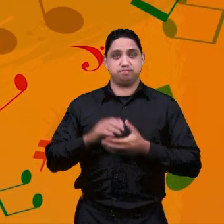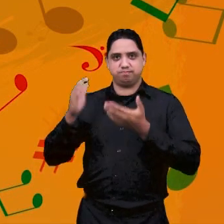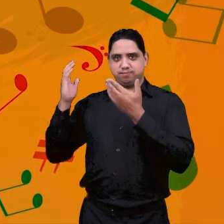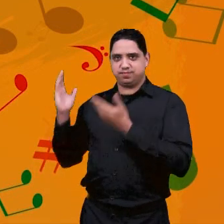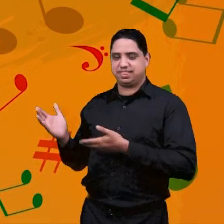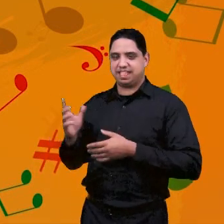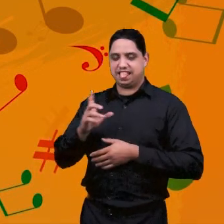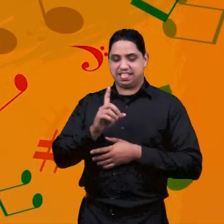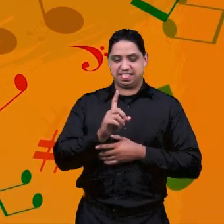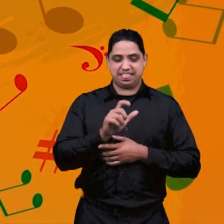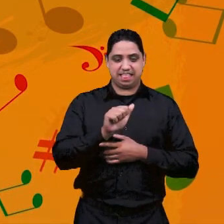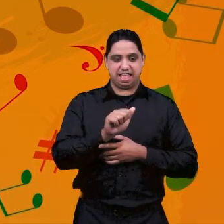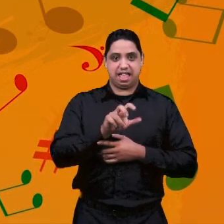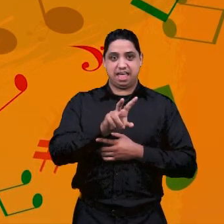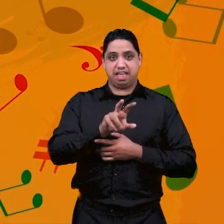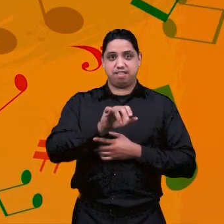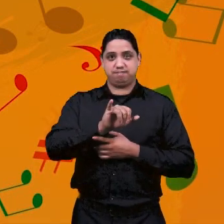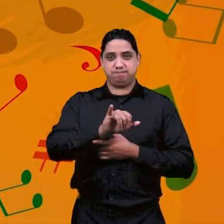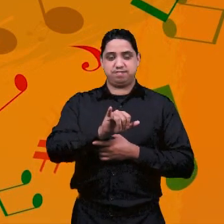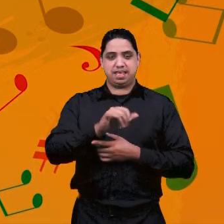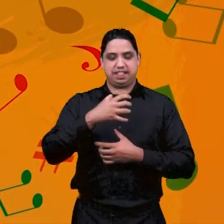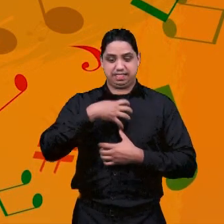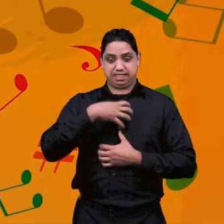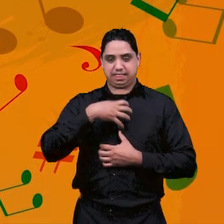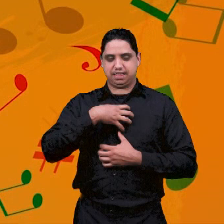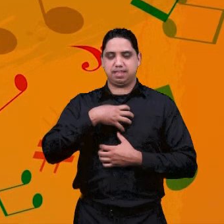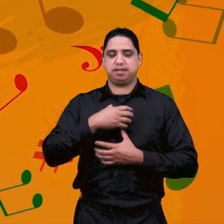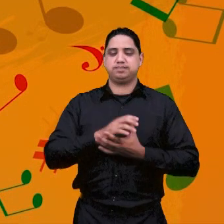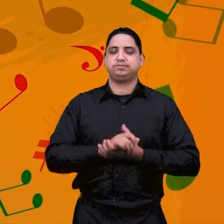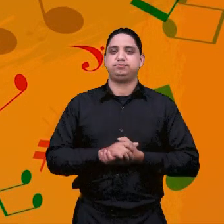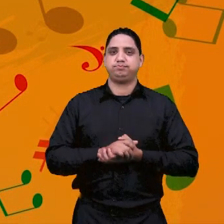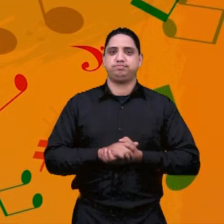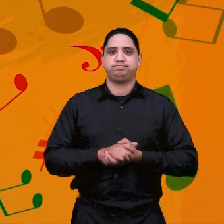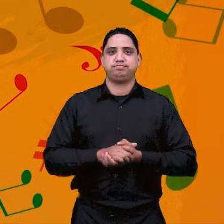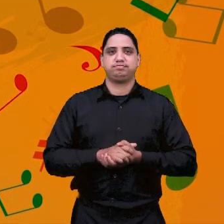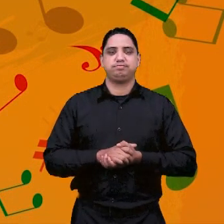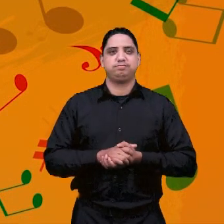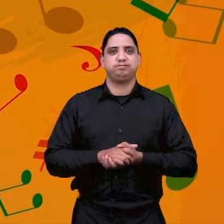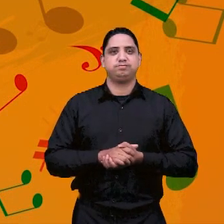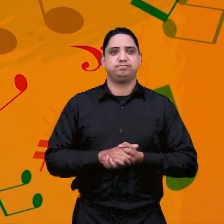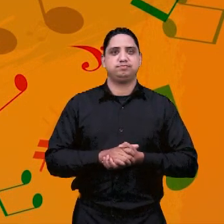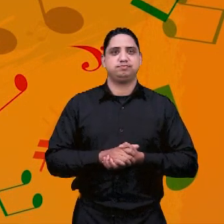David Lucas, do Salvador, Bahia. Bahia.